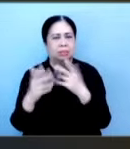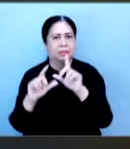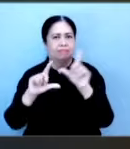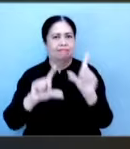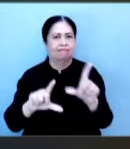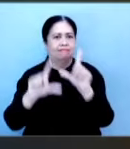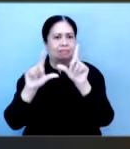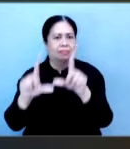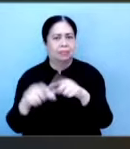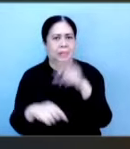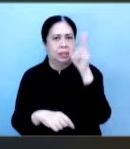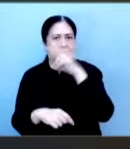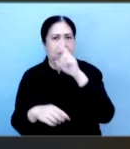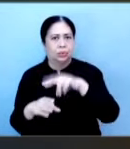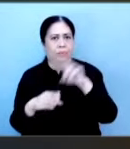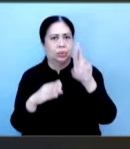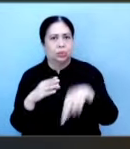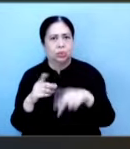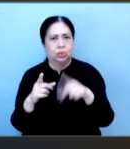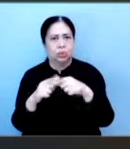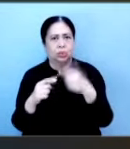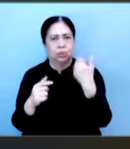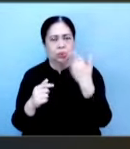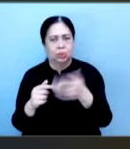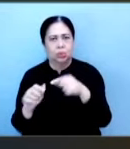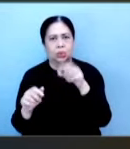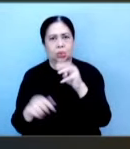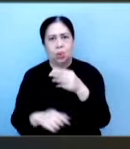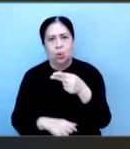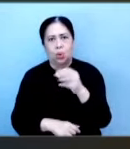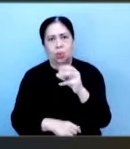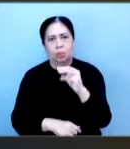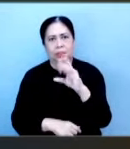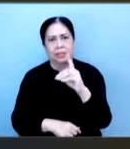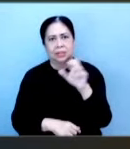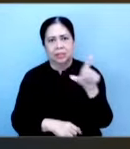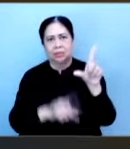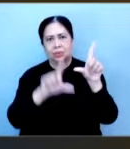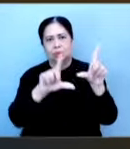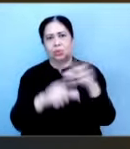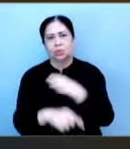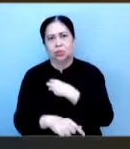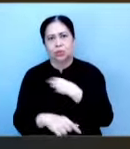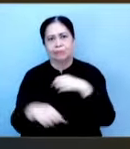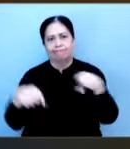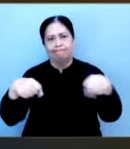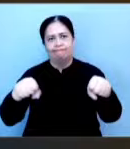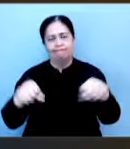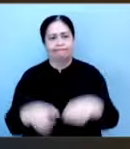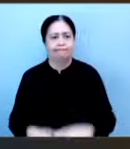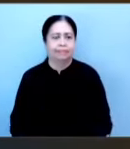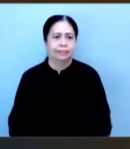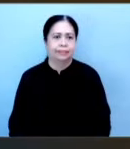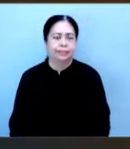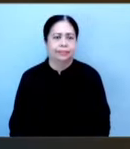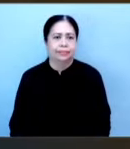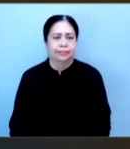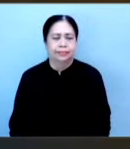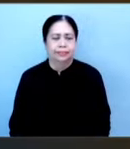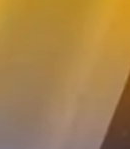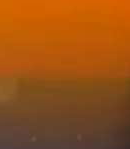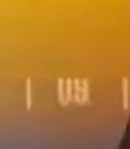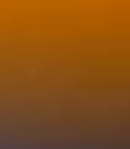ream prudence resulting in homicide ang Rider na pul nagbaba front